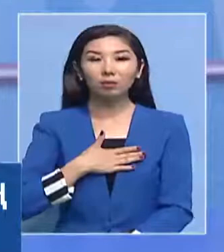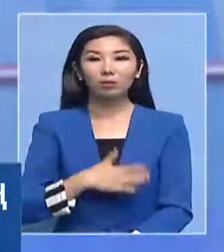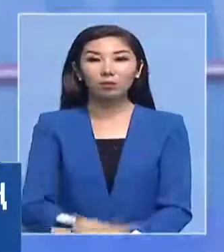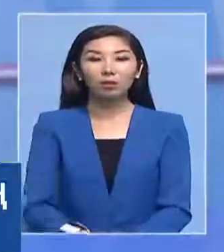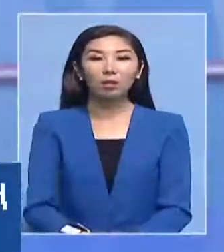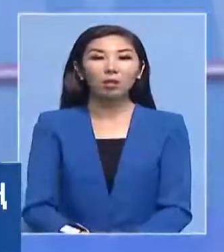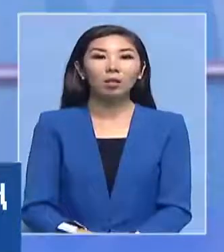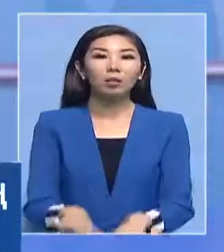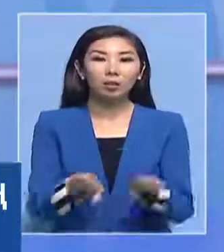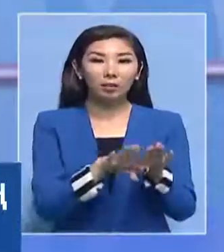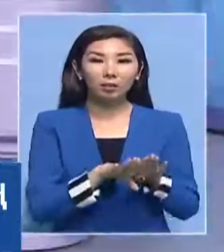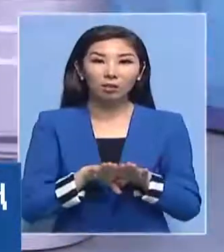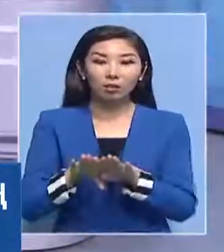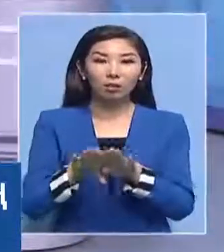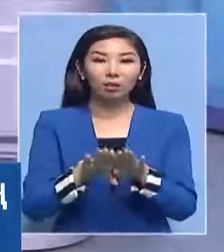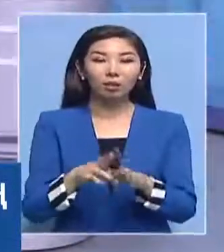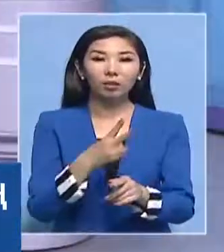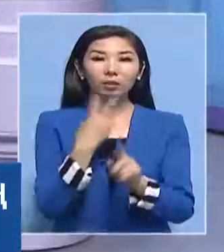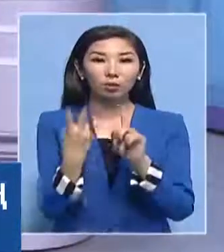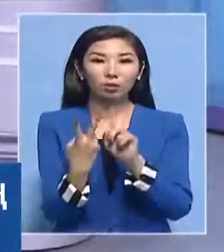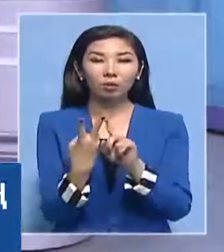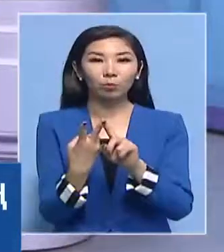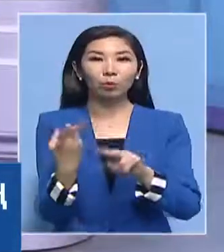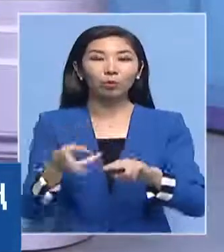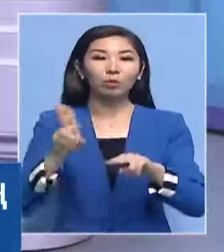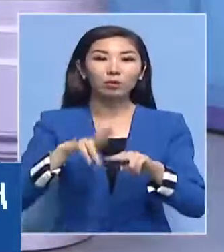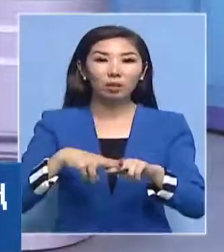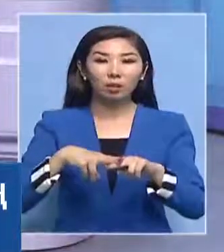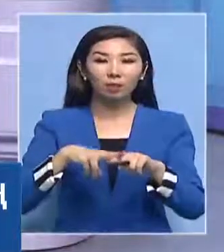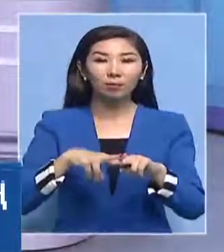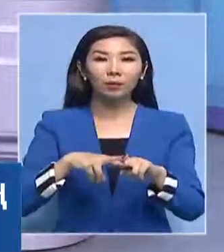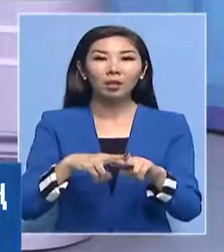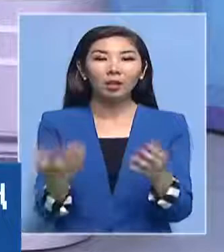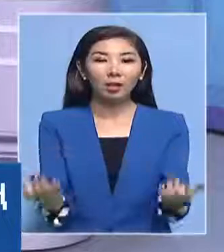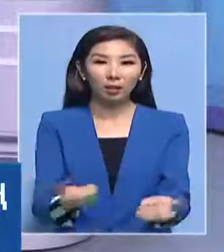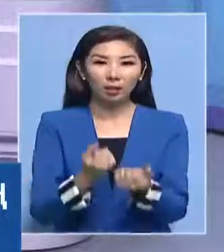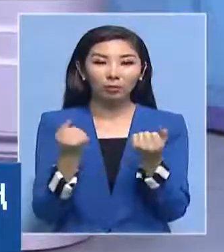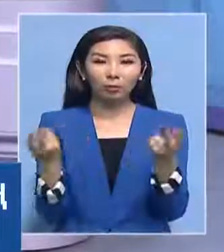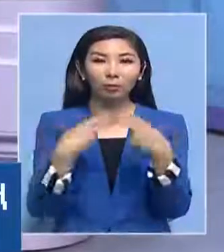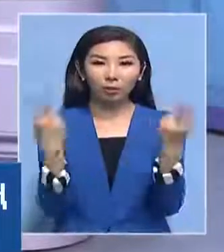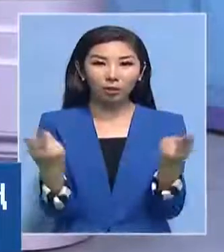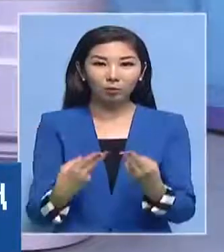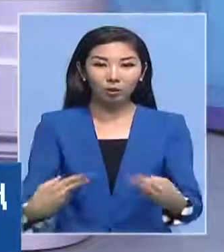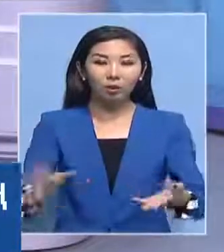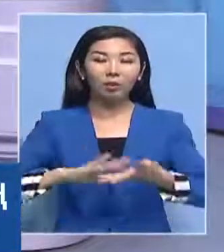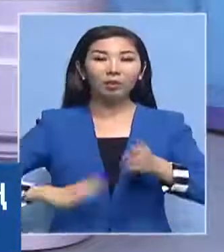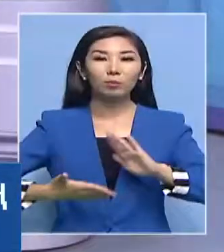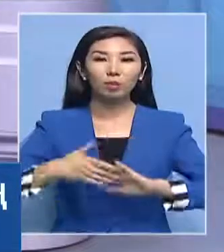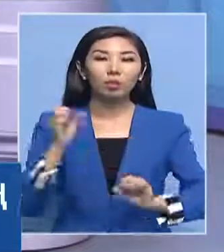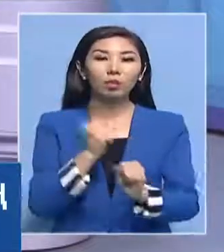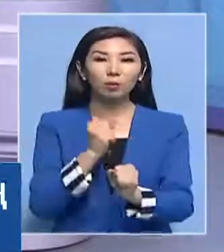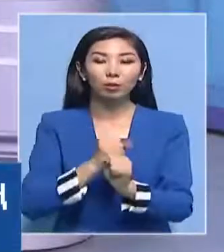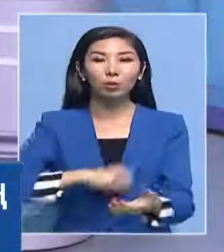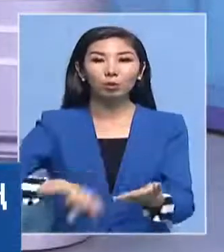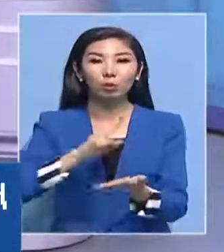жаңа сәйкестіріледі. Екіншіден бұл жаңа алған мына меморандумдар, келісімдер